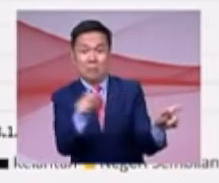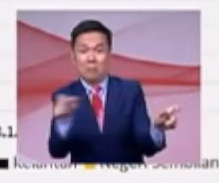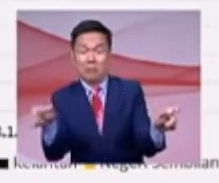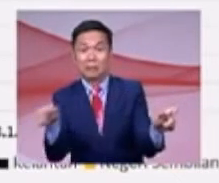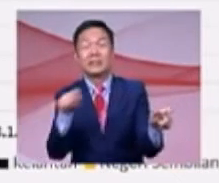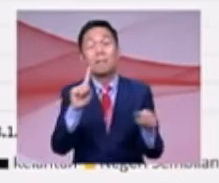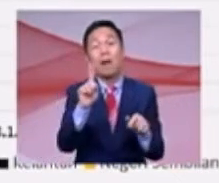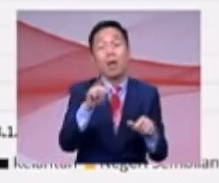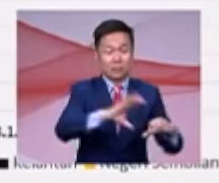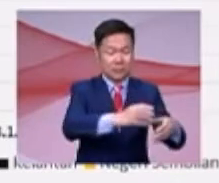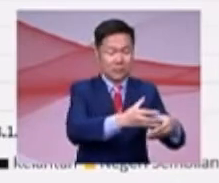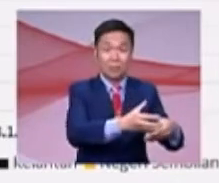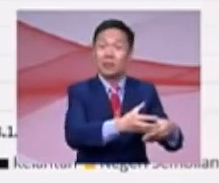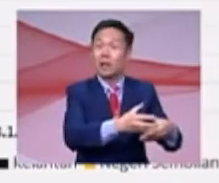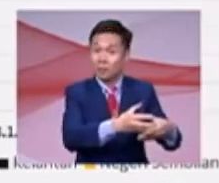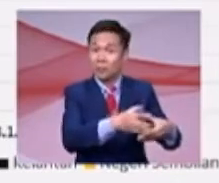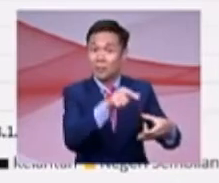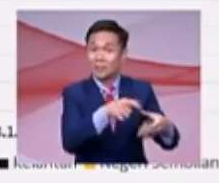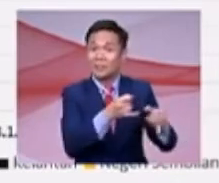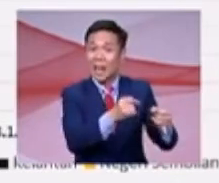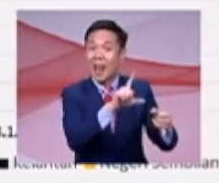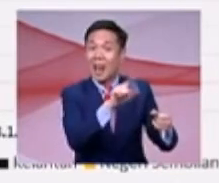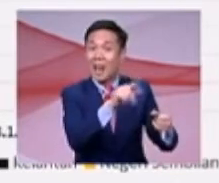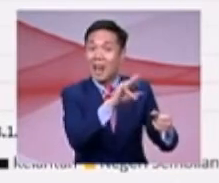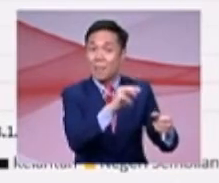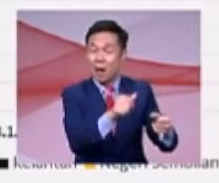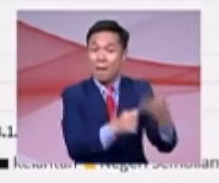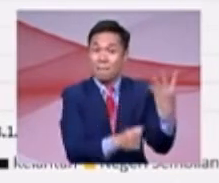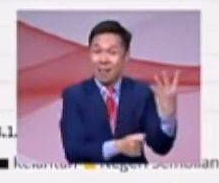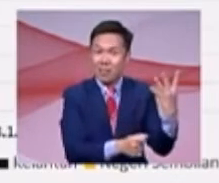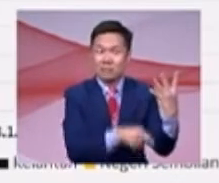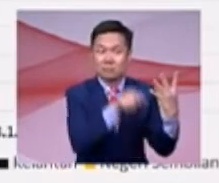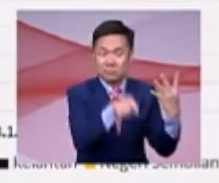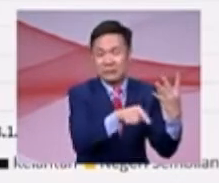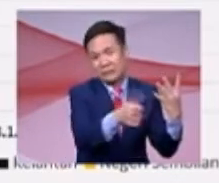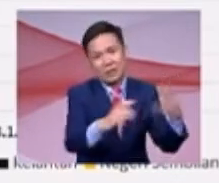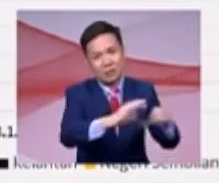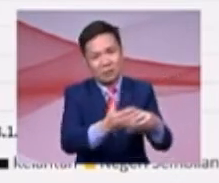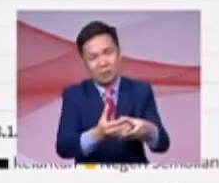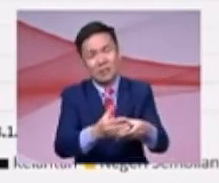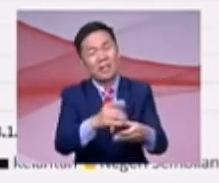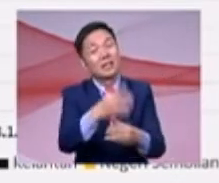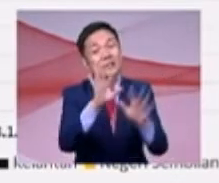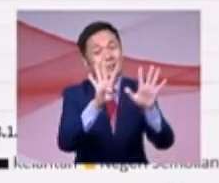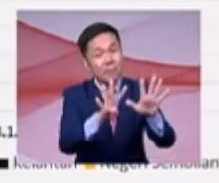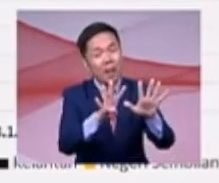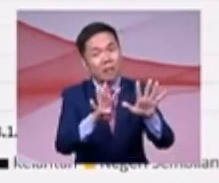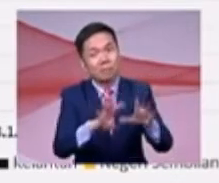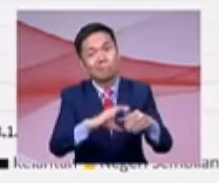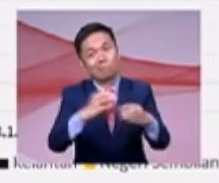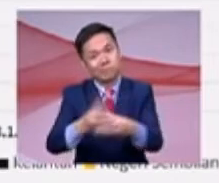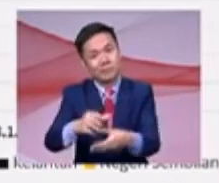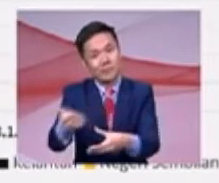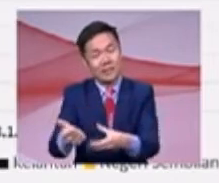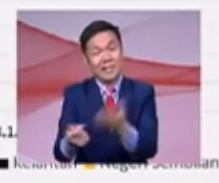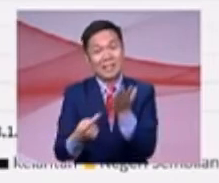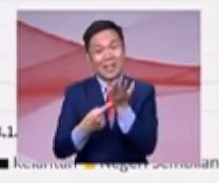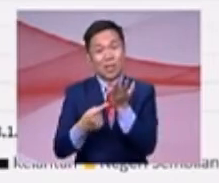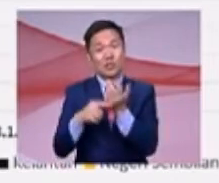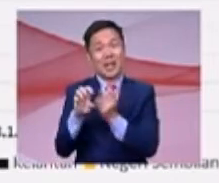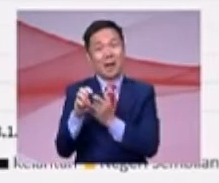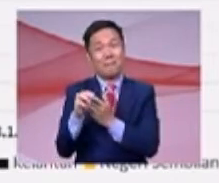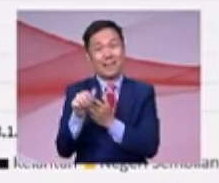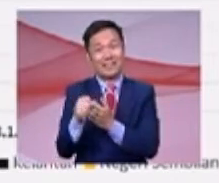di kluster Jalan 5, 4 kes, kluster Kebun Baru 9 kes, kluster Teknologi